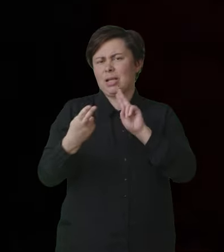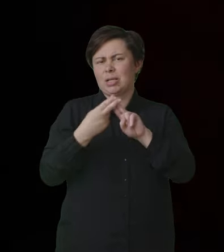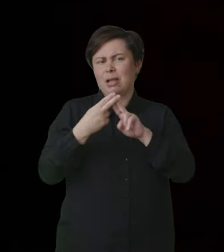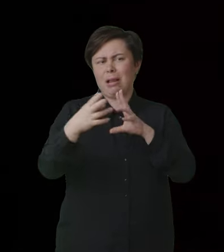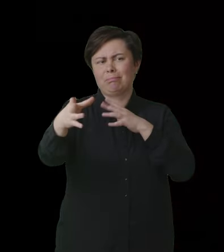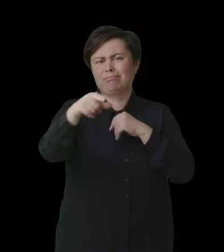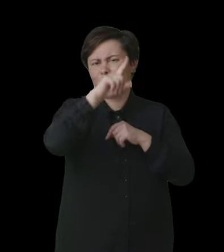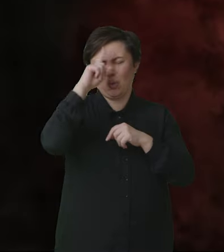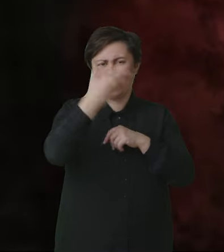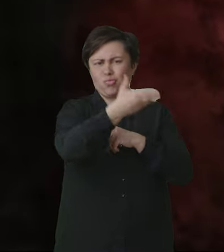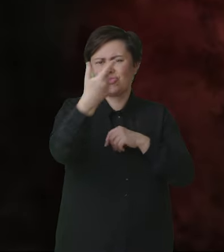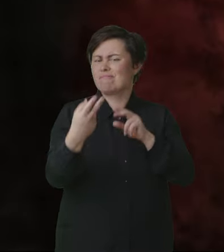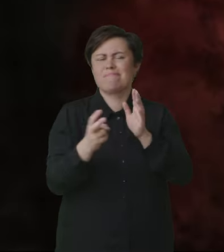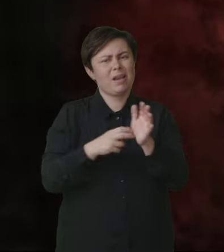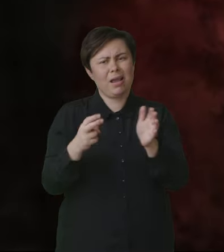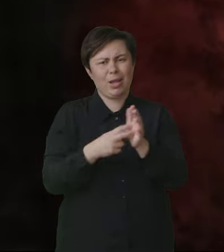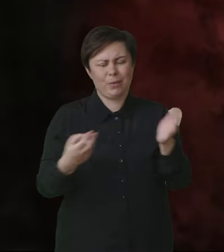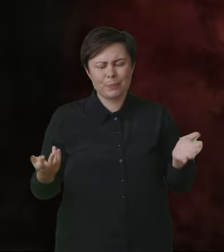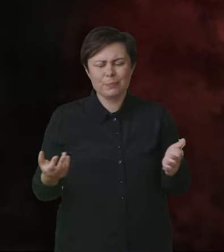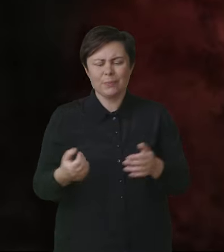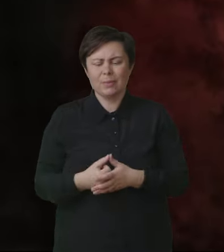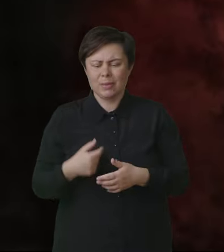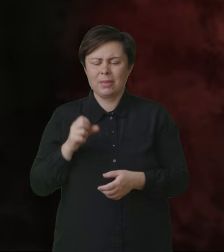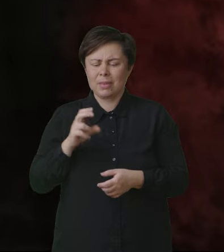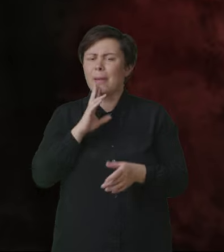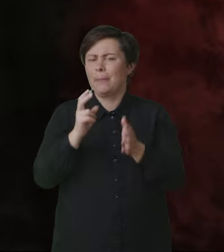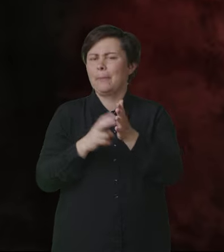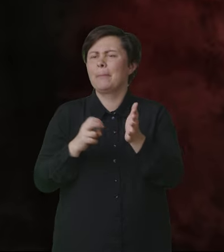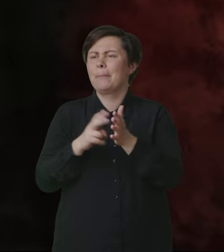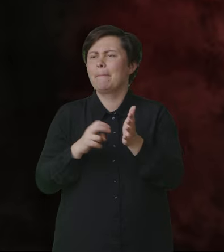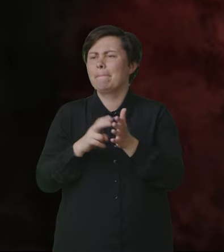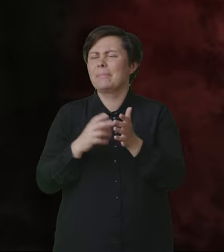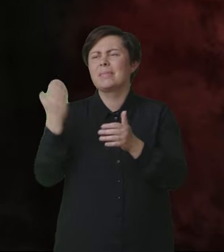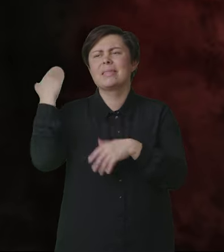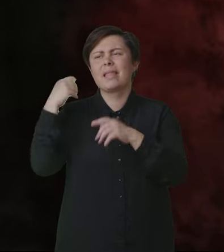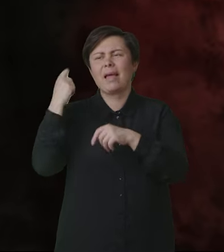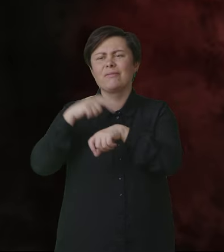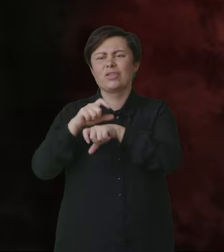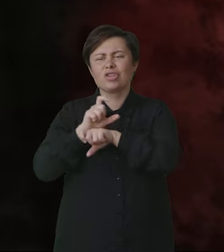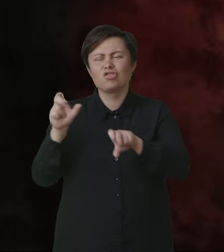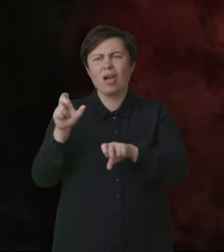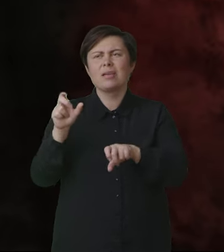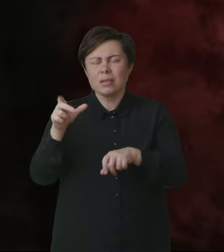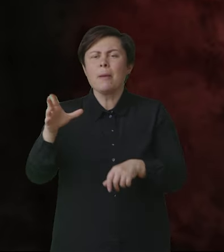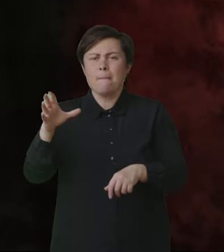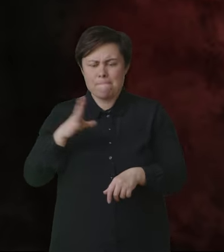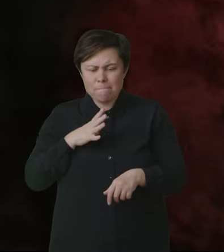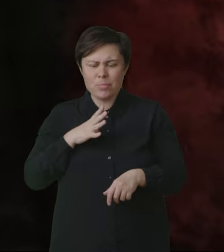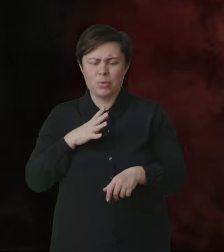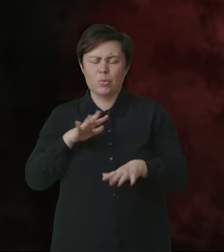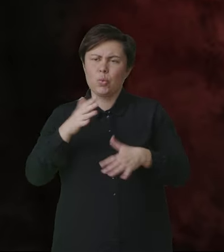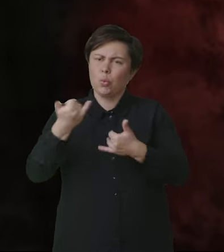ludźmi. No mi się zdaje, że brakuje jednak tych takich tamtych czasów trochę, no bo to były jednak te ulgi